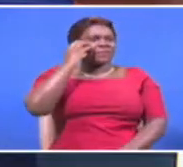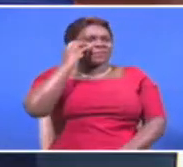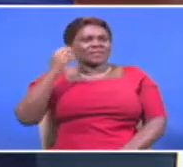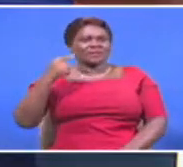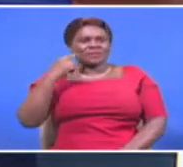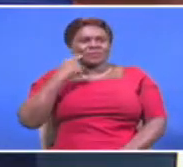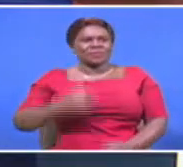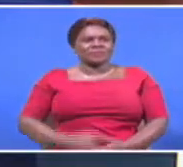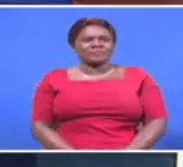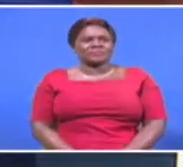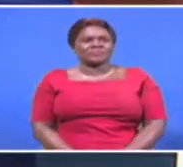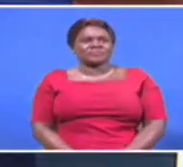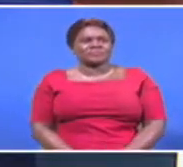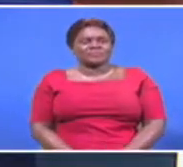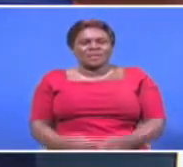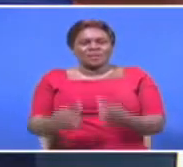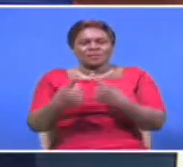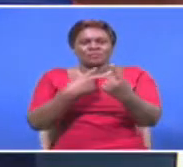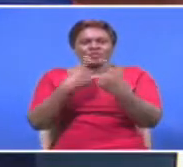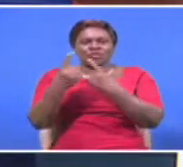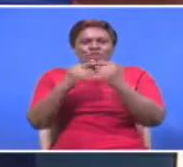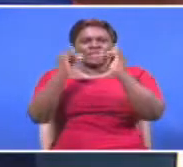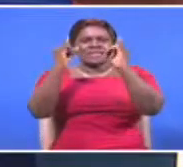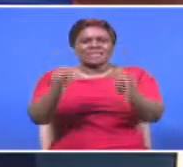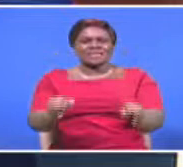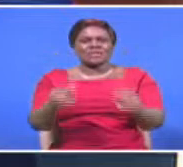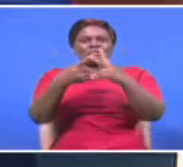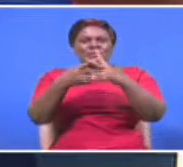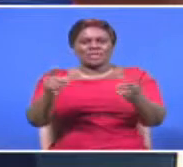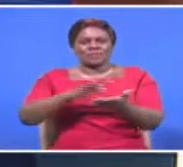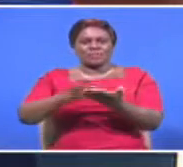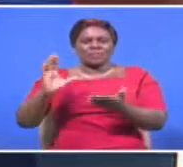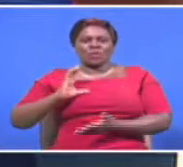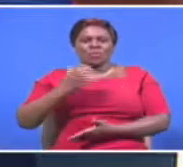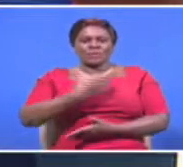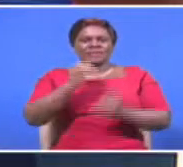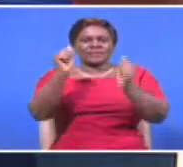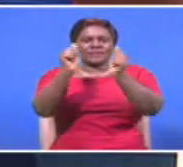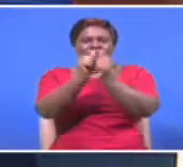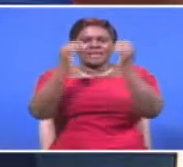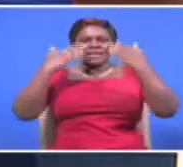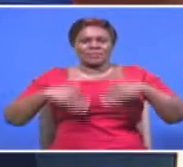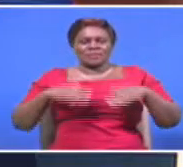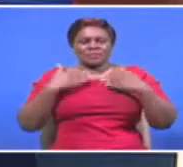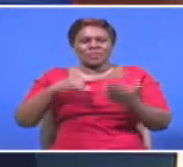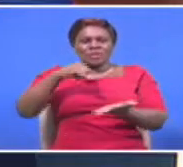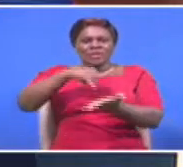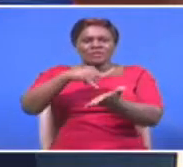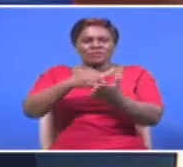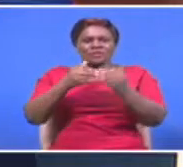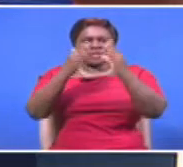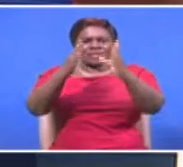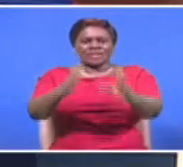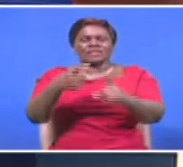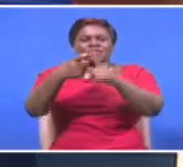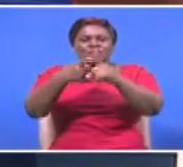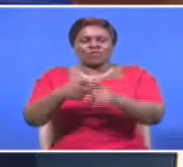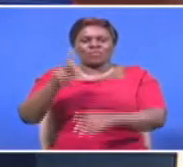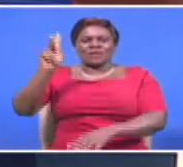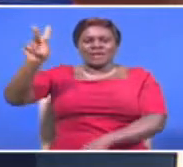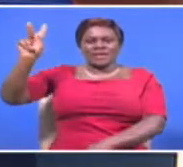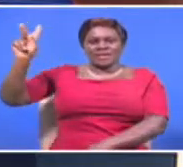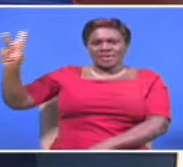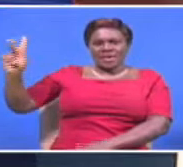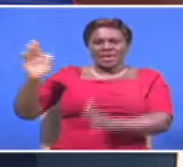Meresha Owiti. Mazungumzo mapya ya maridhiano ya kamati ya watu kumi ambayo inahusisha viongozi kutoka muungano wa Kenya